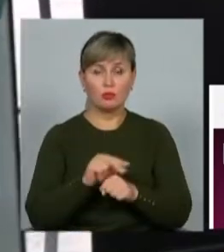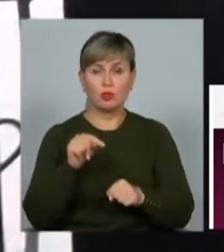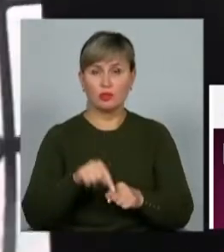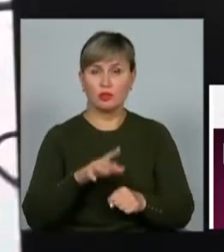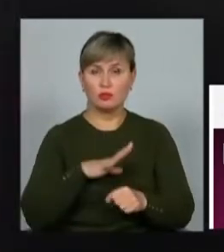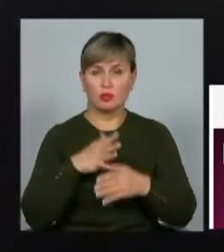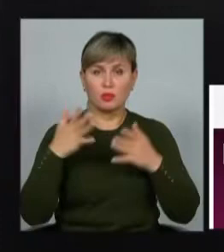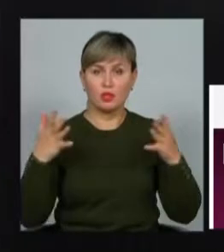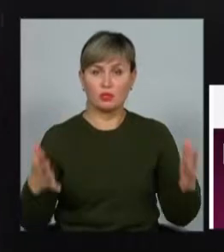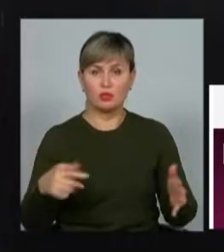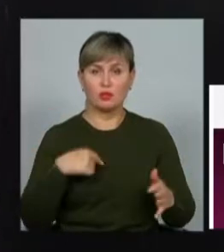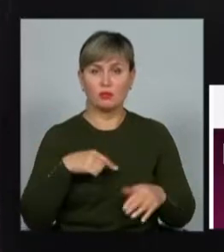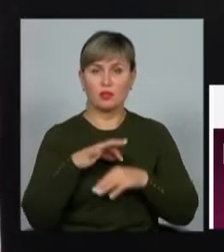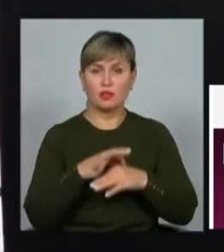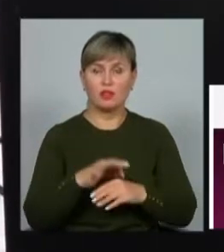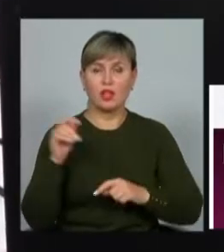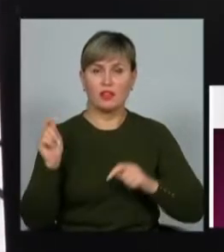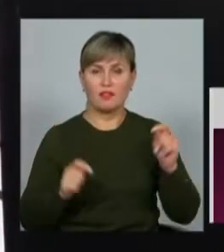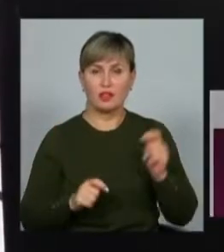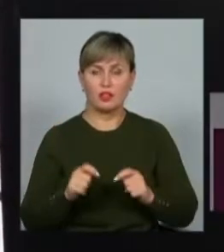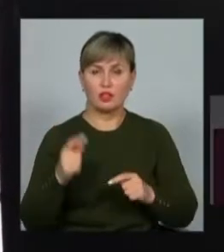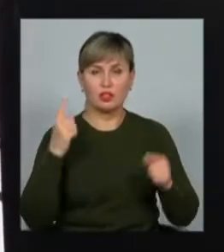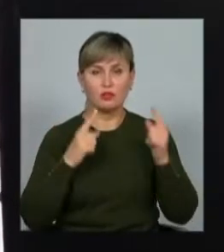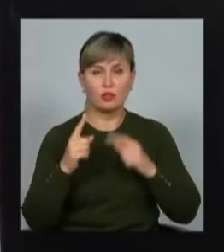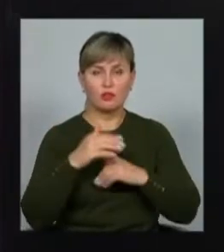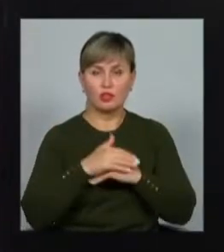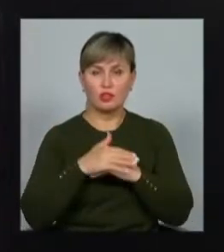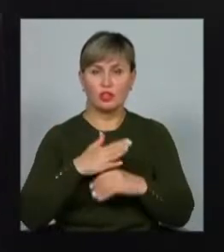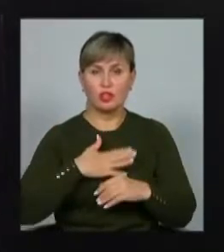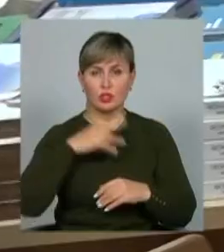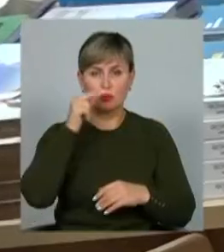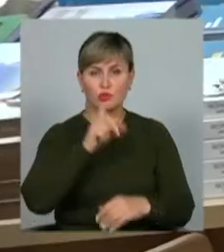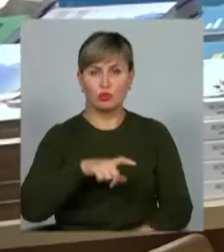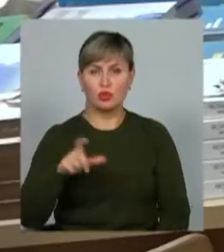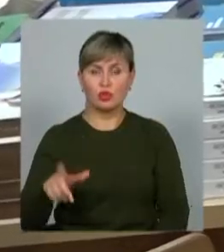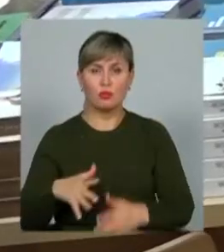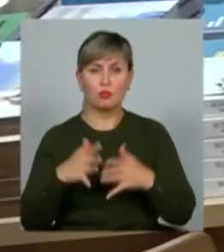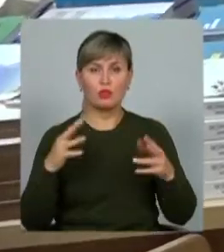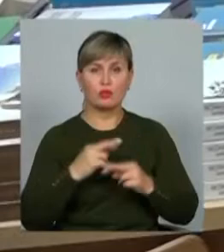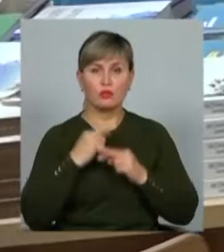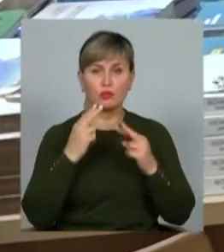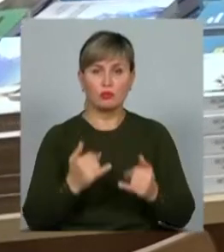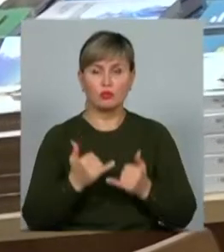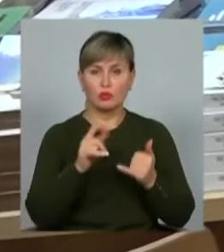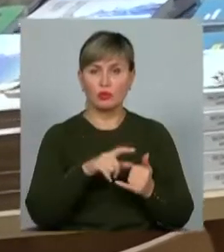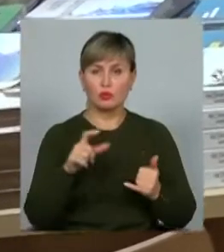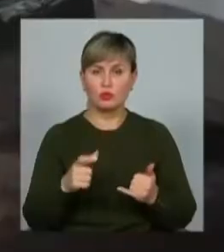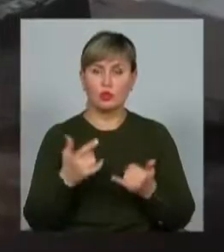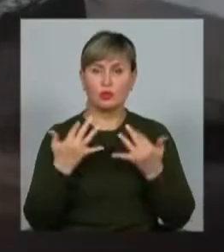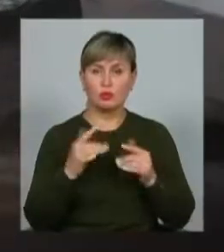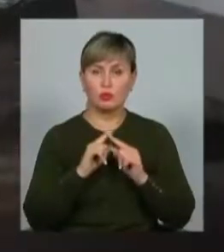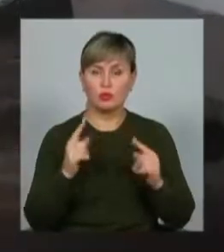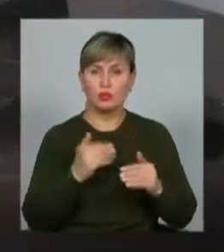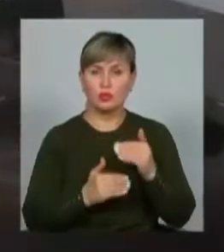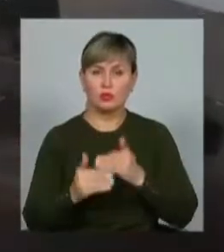стало просторнее. Здесь мы проводим конференции, творческие вечера с нашими учениками. Большое внимание уделено людям с особыми потребностями.